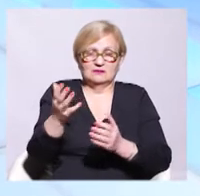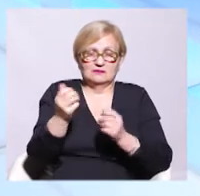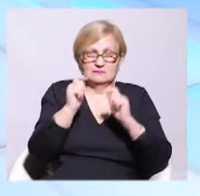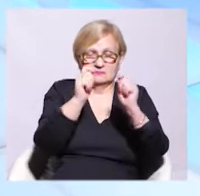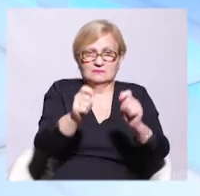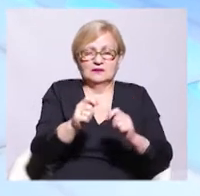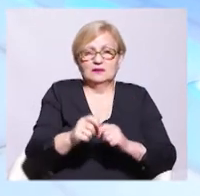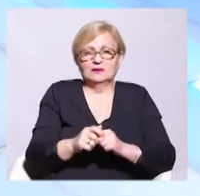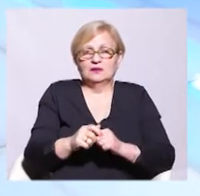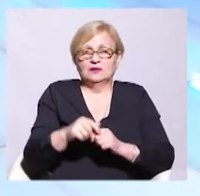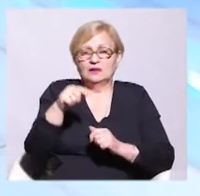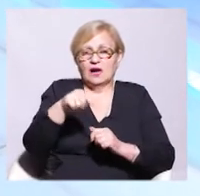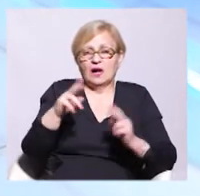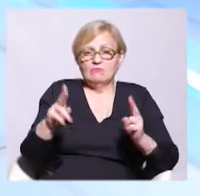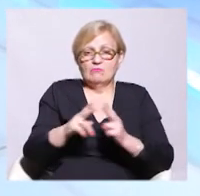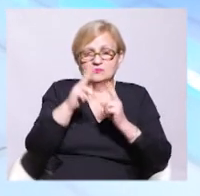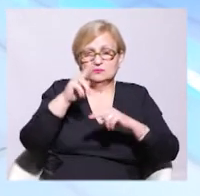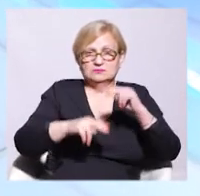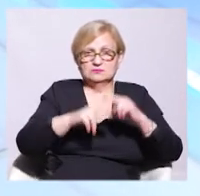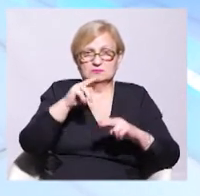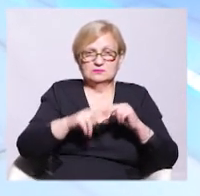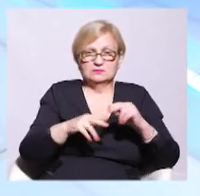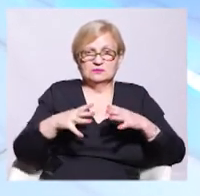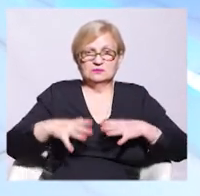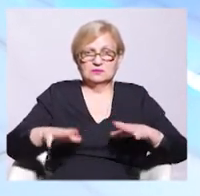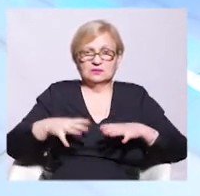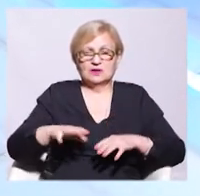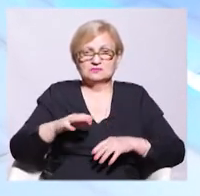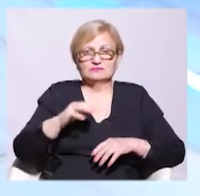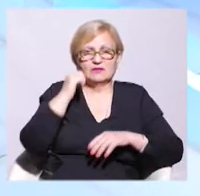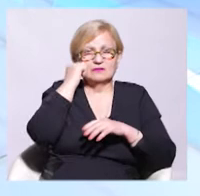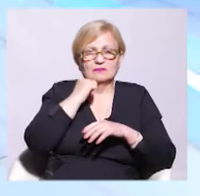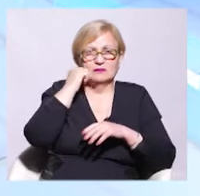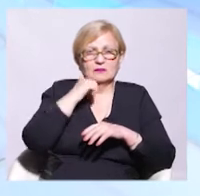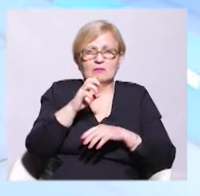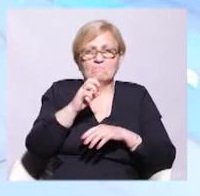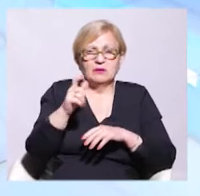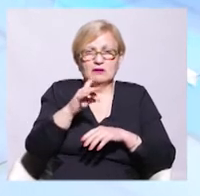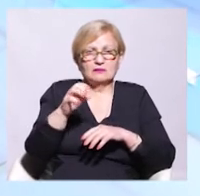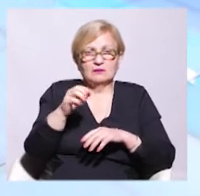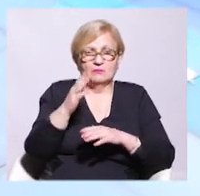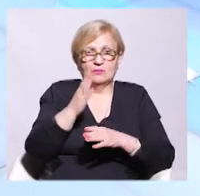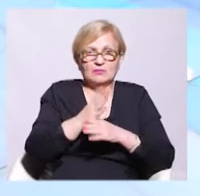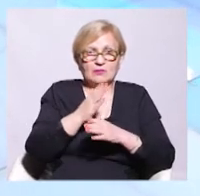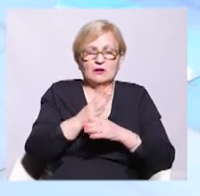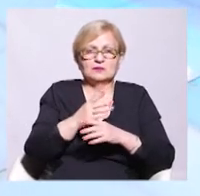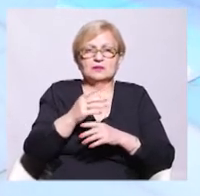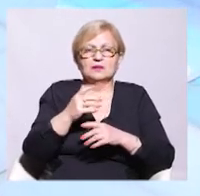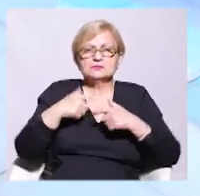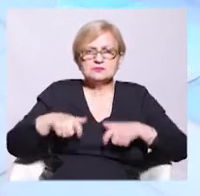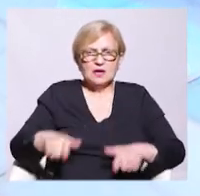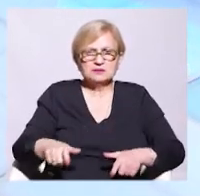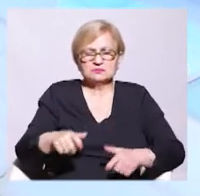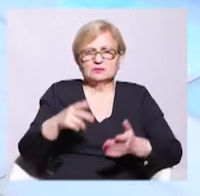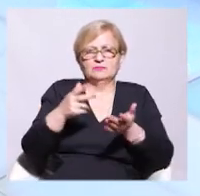ბინას. ამ მონასტრის მშენებელი ქართველი ბერები არიან სარდლები,